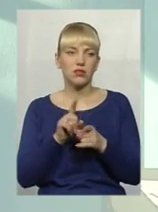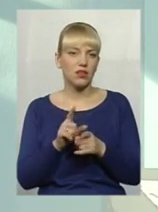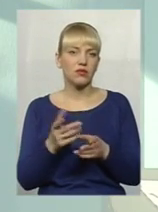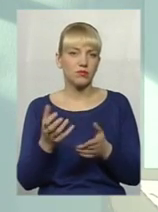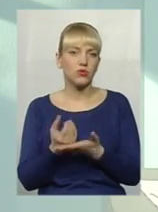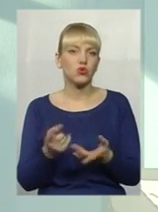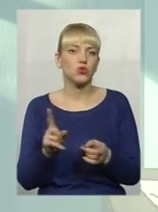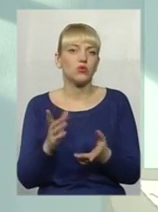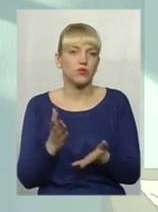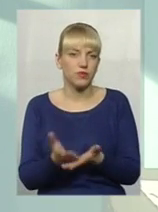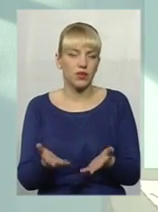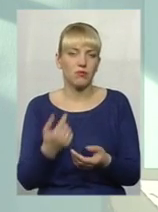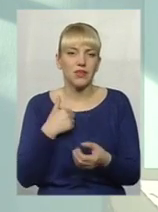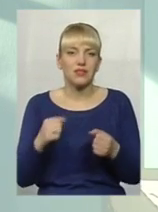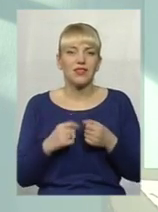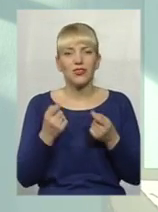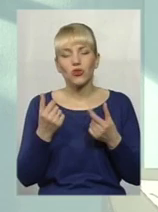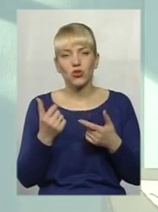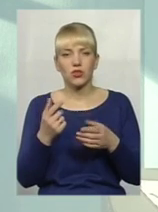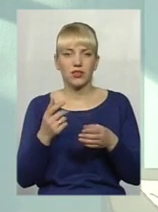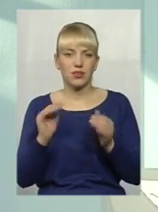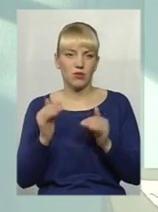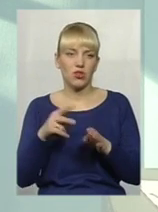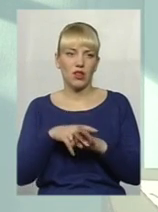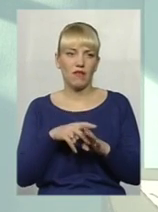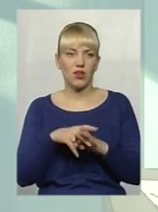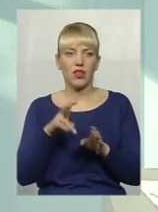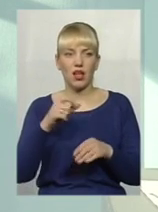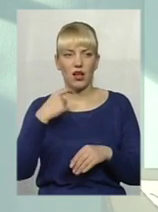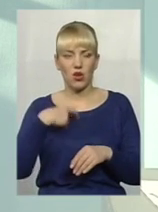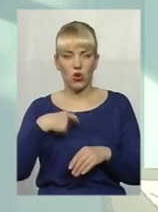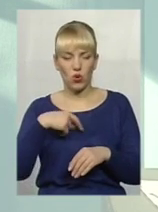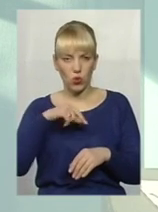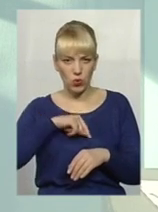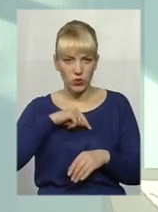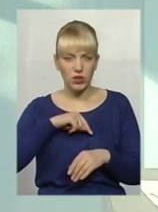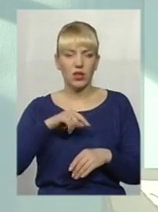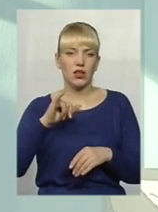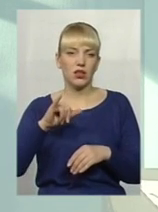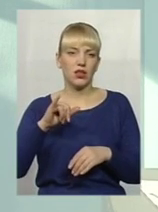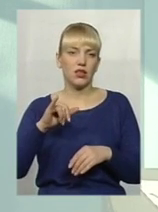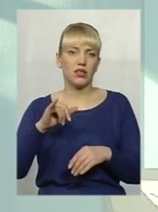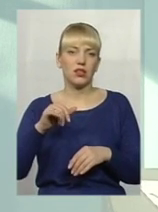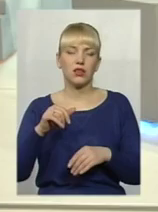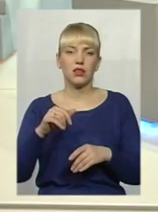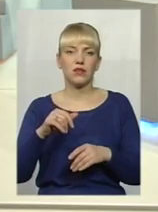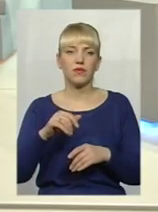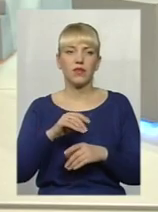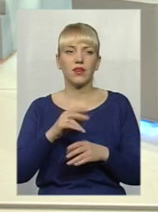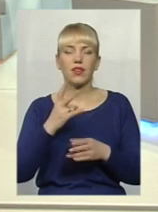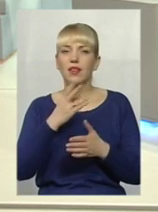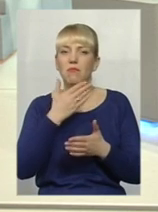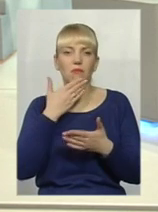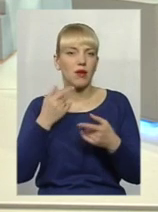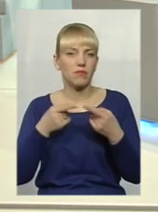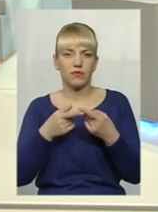Ми стараємося хоч трішечки якось зменшити навантаження на людський організм, на повітря, на відходи, не маючи при цьому на державному рівні таких